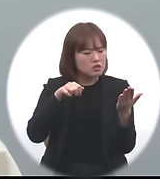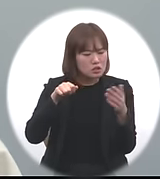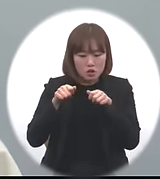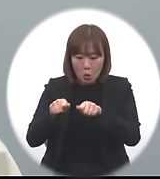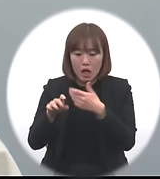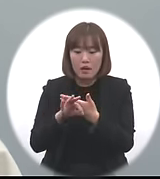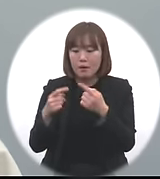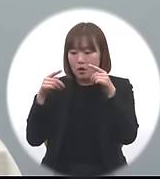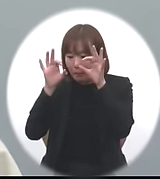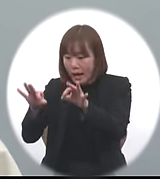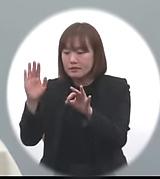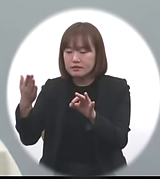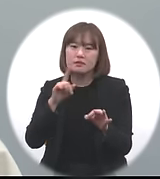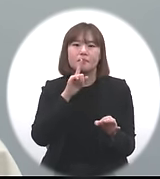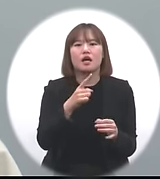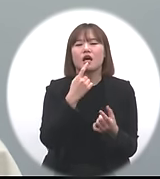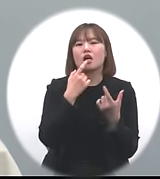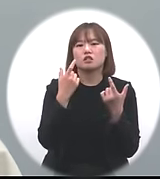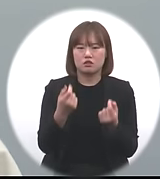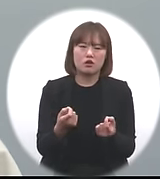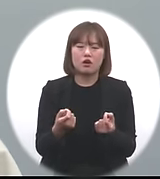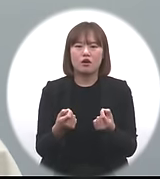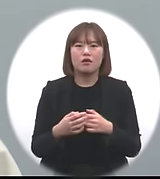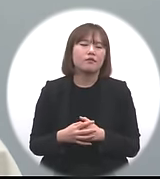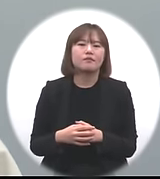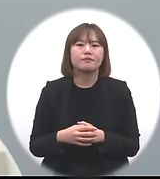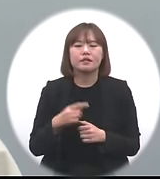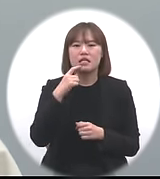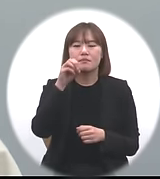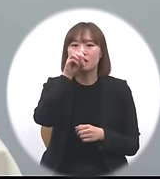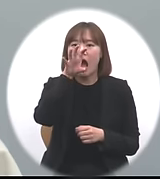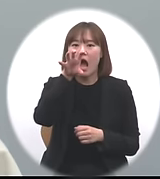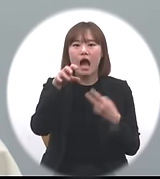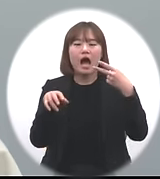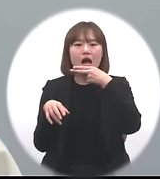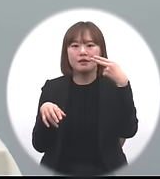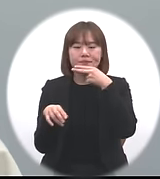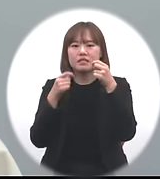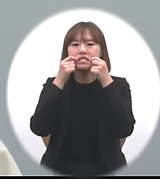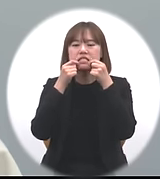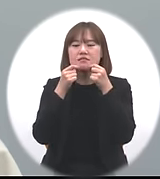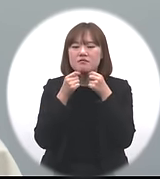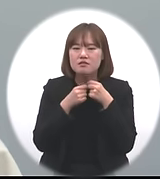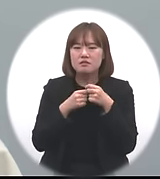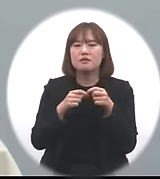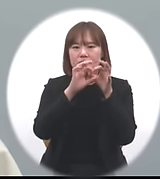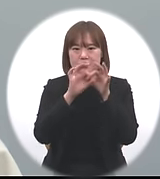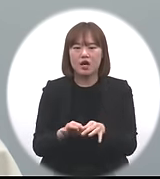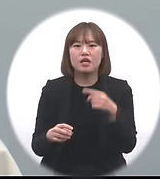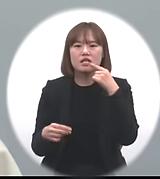데를 봐야 될거 아니야, 청소를 하려면. 그렇죠. 이도 닦는 데를 봐야 됩니다. 그래서 입을 크게 벌리고 침을